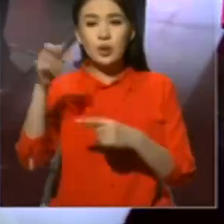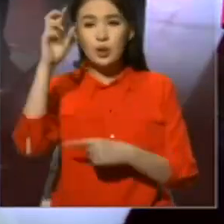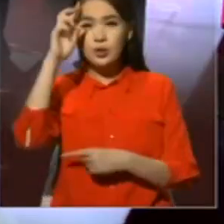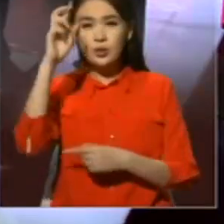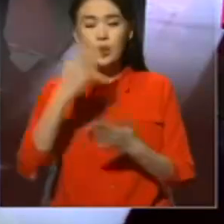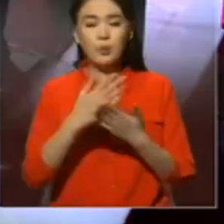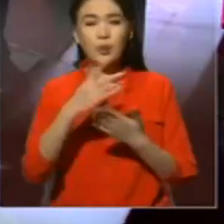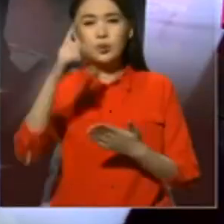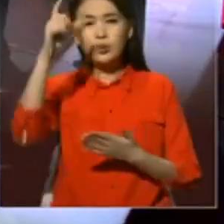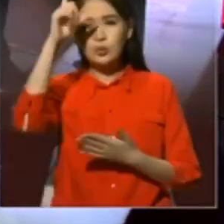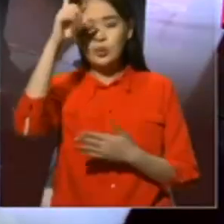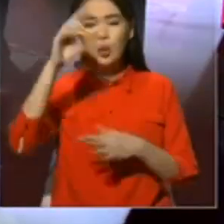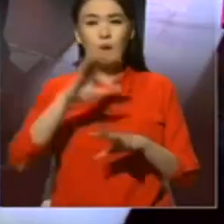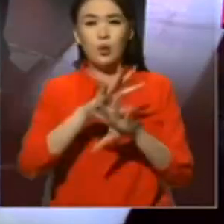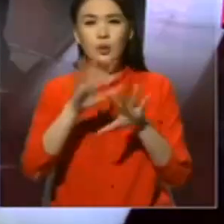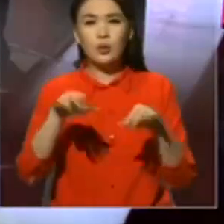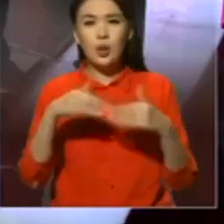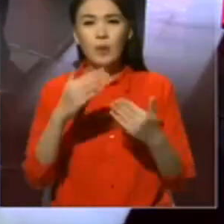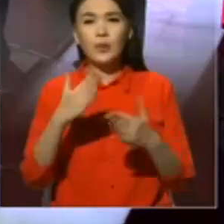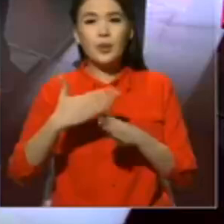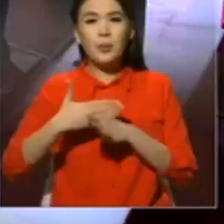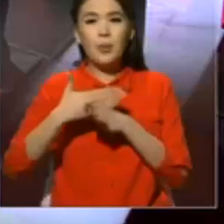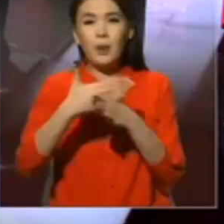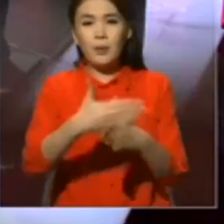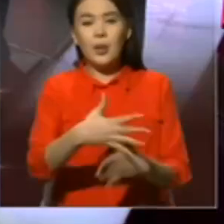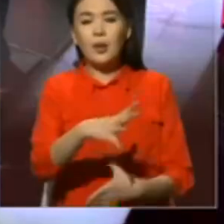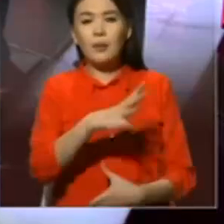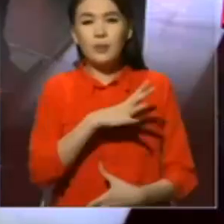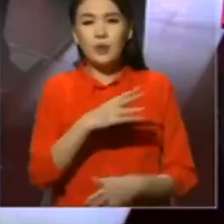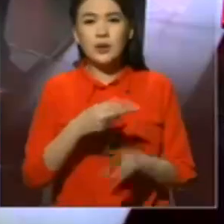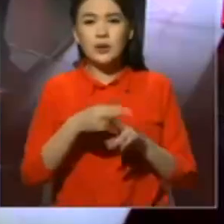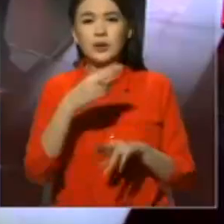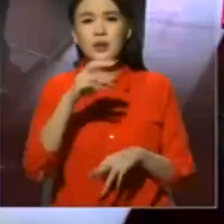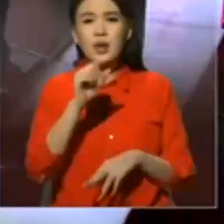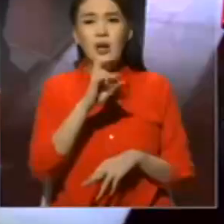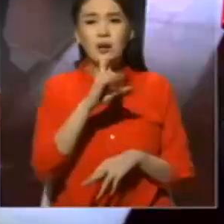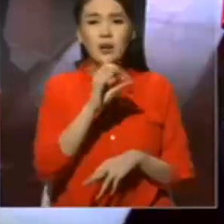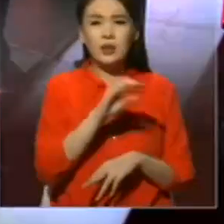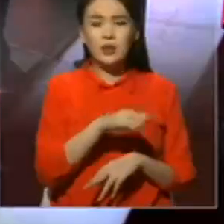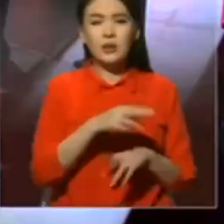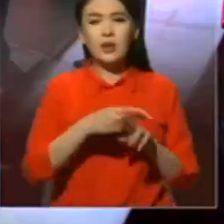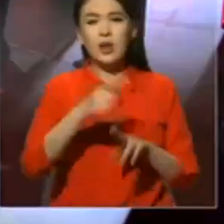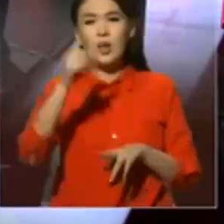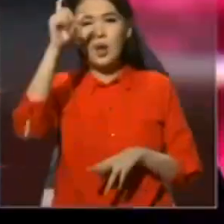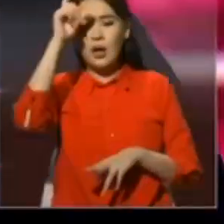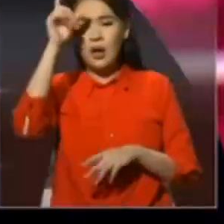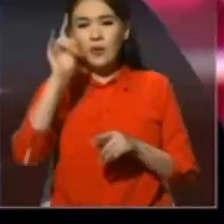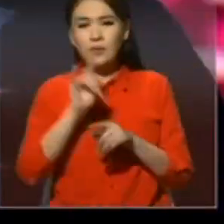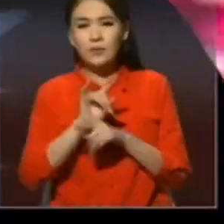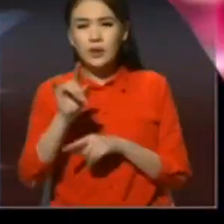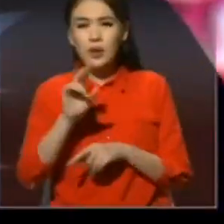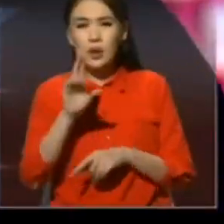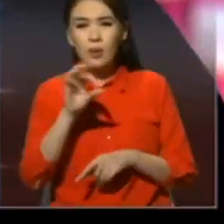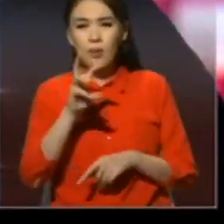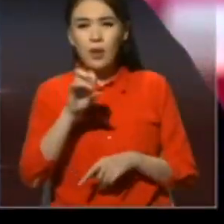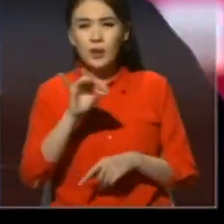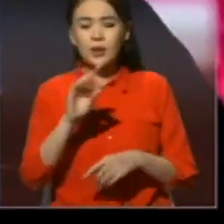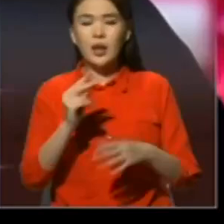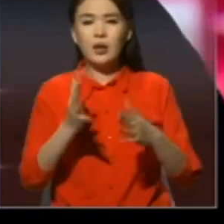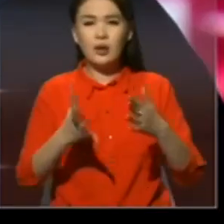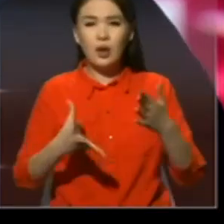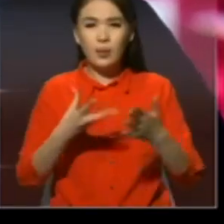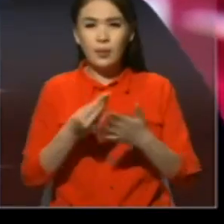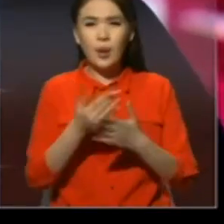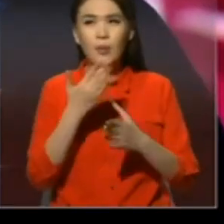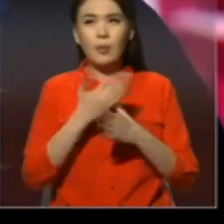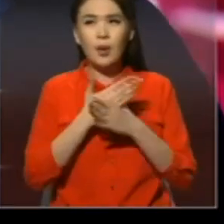мынау Турция, оларға демеушілері болды. Мынау Дианет, түрік авиакомпаниясы болды. Қаржыландырылды.